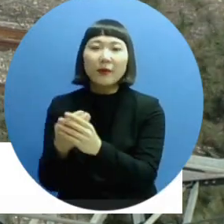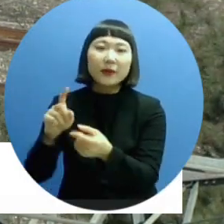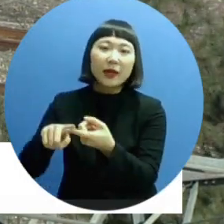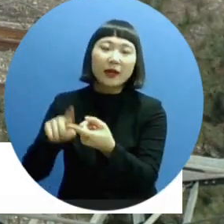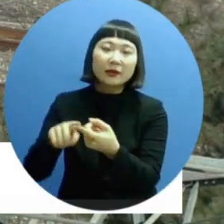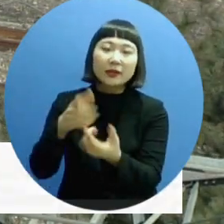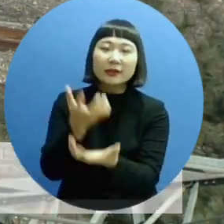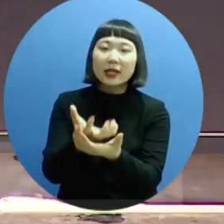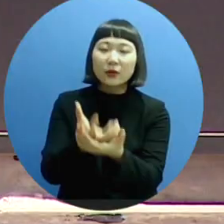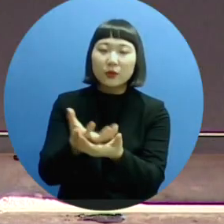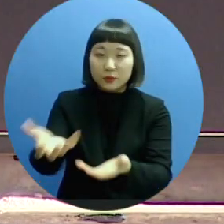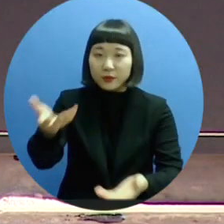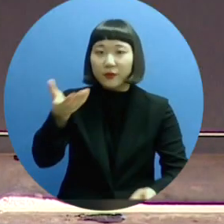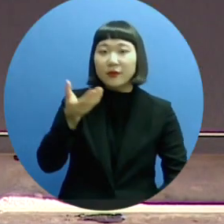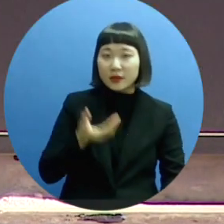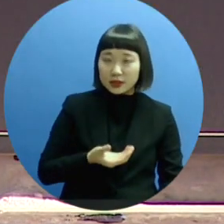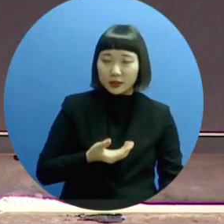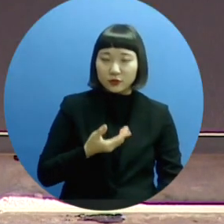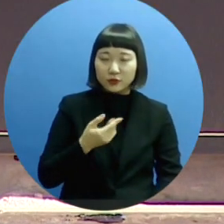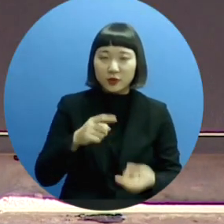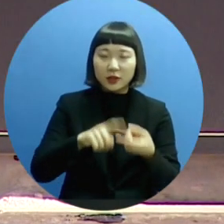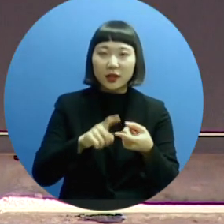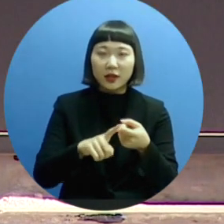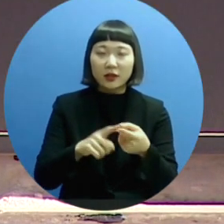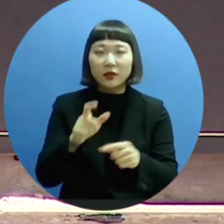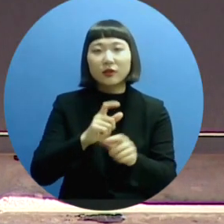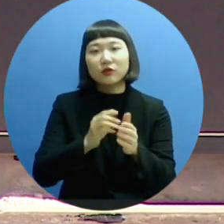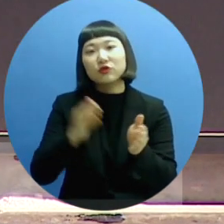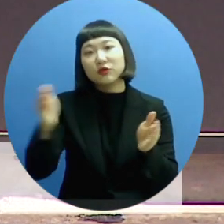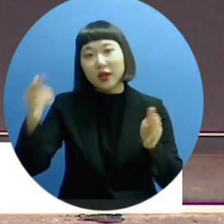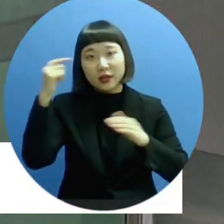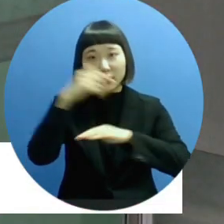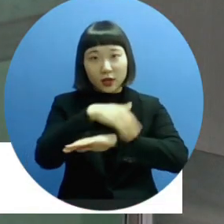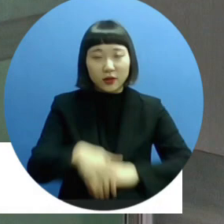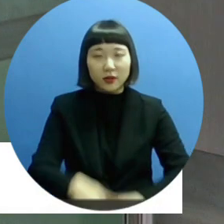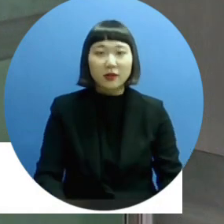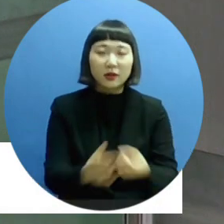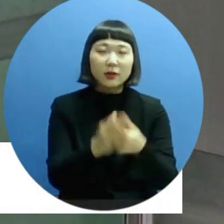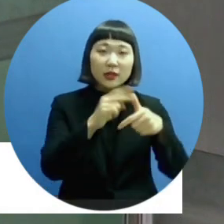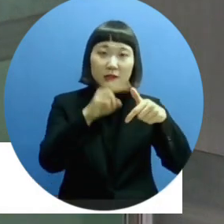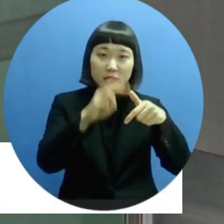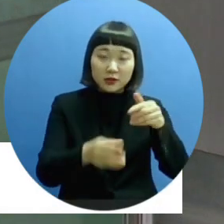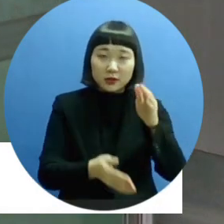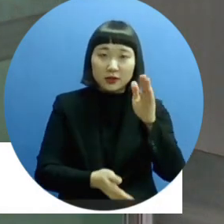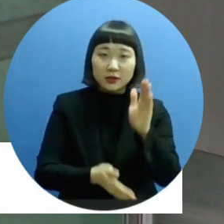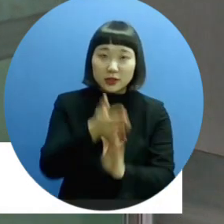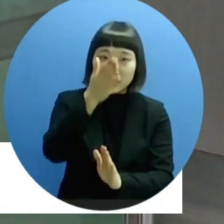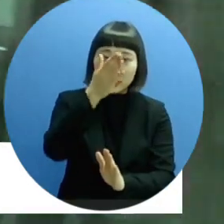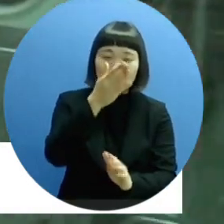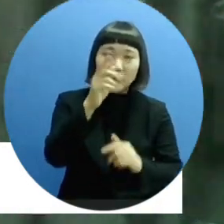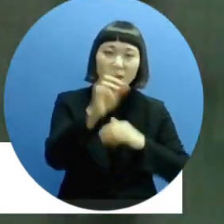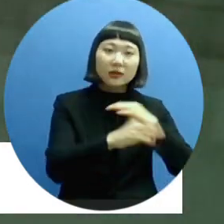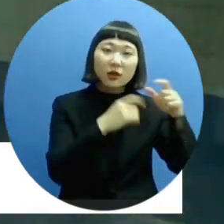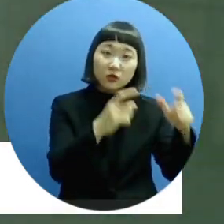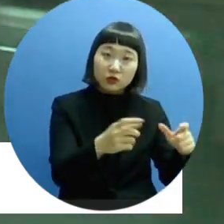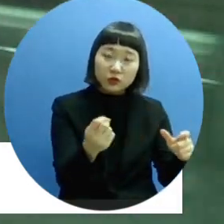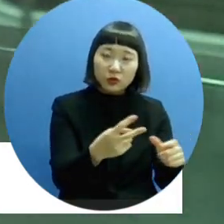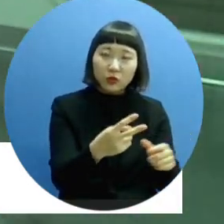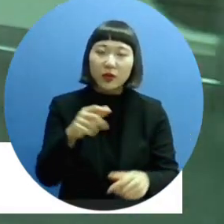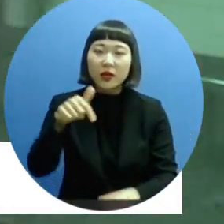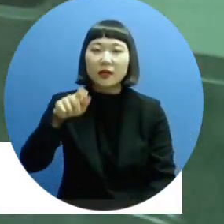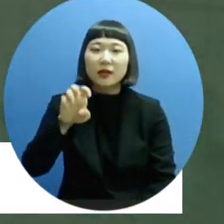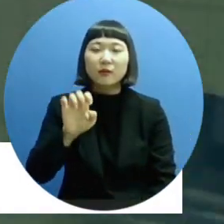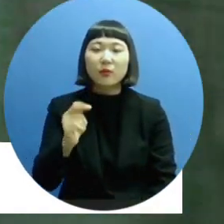찾겠다는 것입니다. 문제는 5호선 노선에 대한 인천시 서구와 김포시 간 입장이 다르다는 것. 여기에 지역